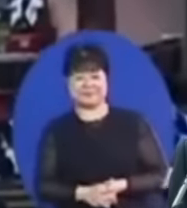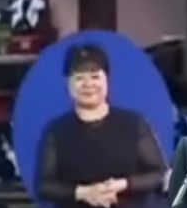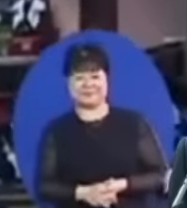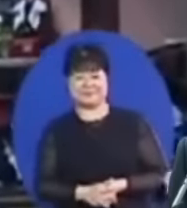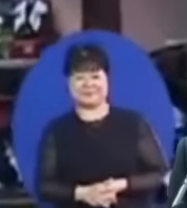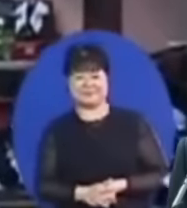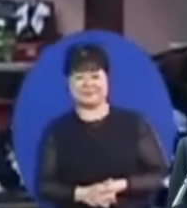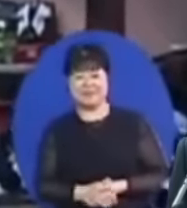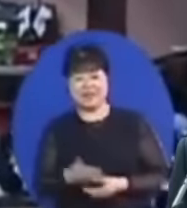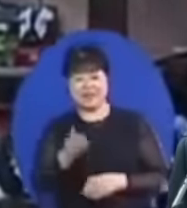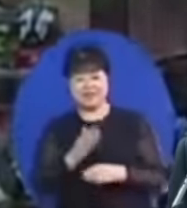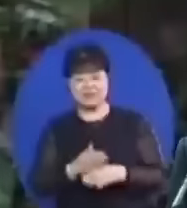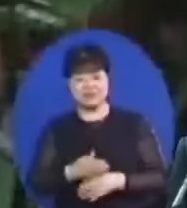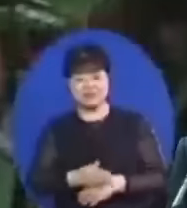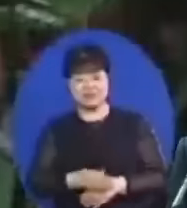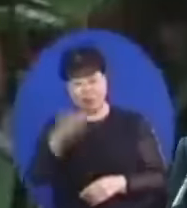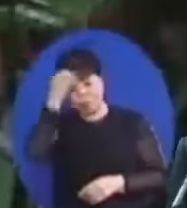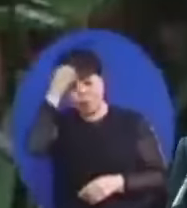중고등학교 때